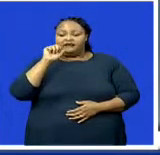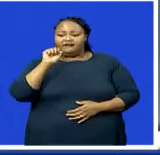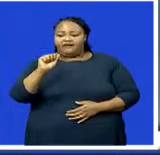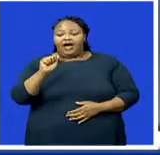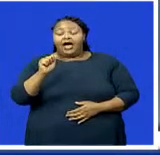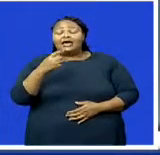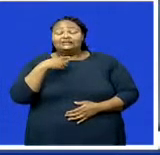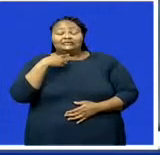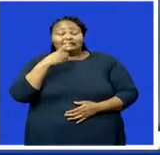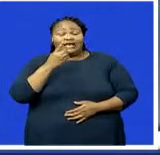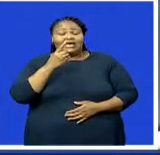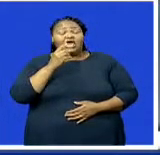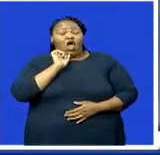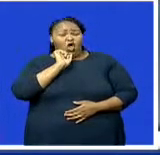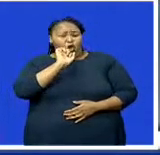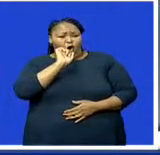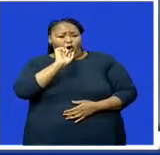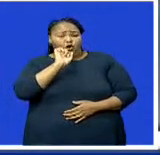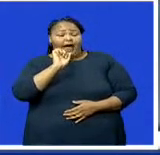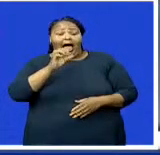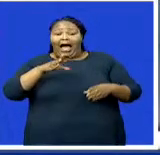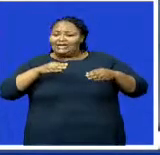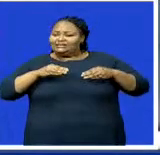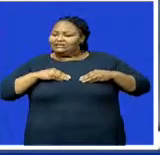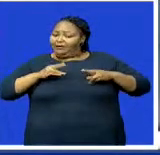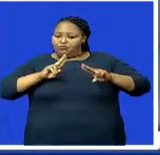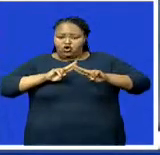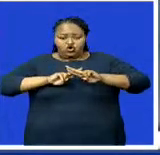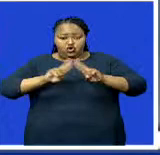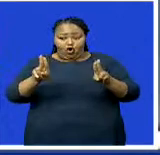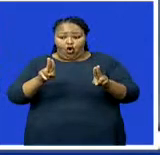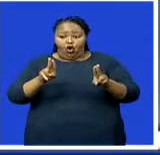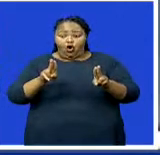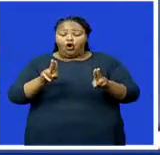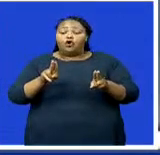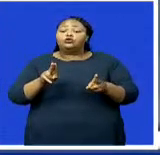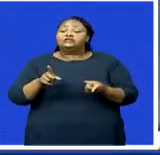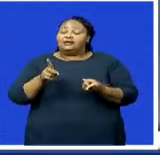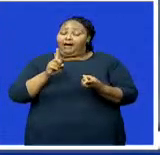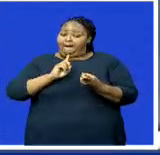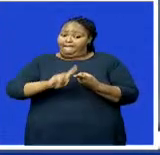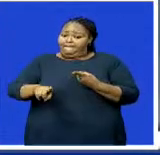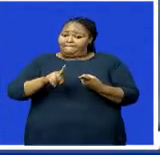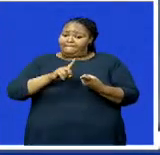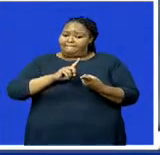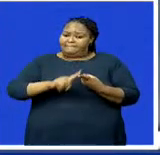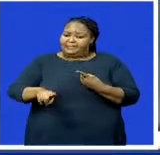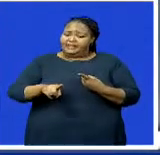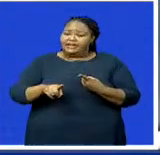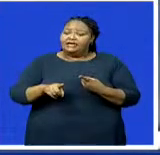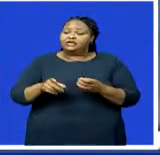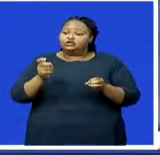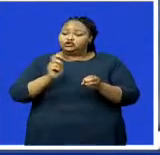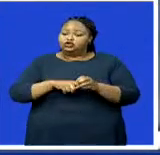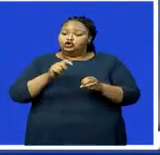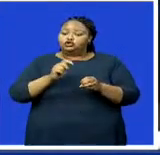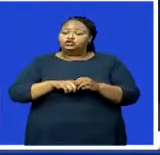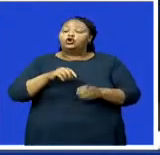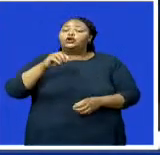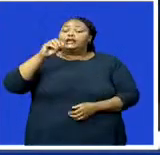angeke ivume ukuthi ibe khona futhi lamacembu kanye nalabadlali labatawutholakala badlala kulenzebe